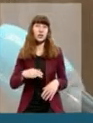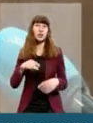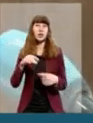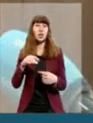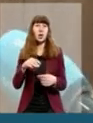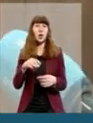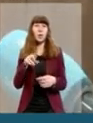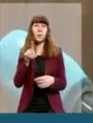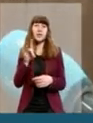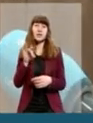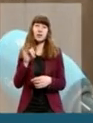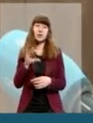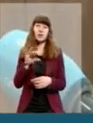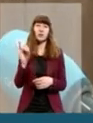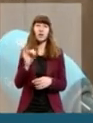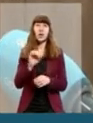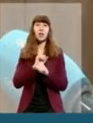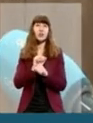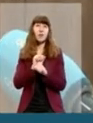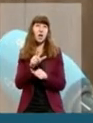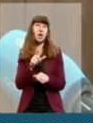касса машина